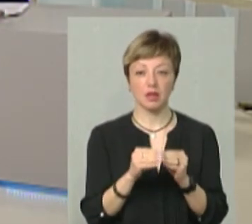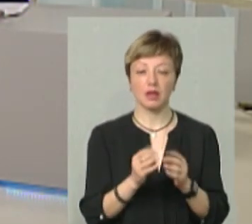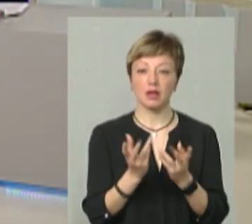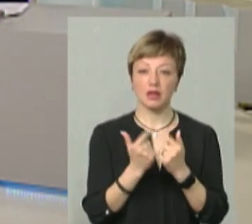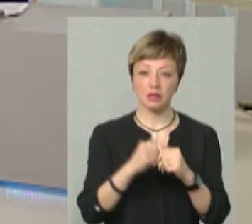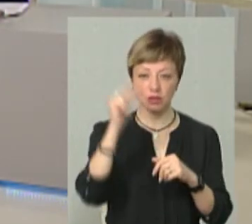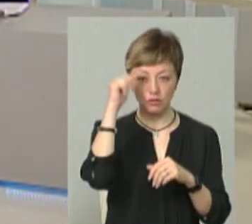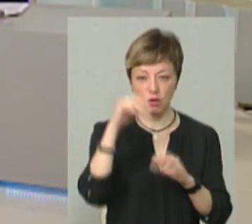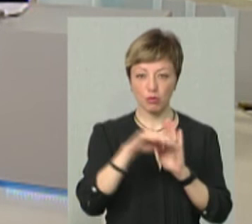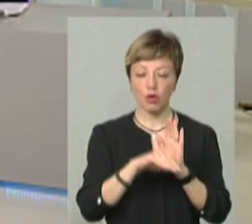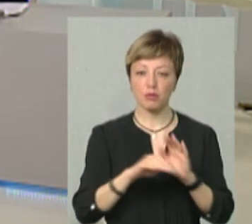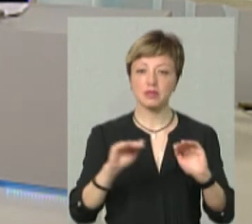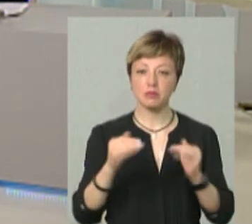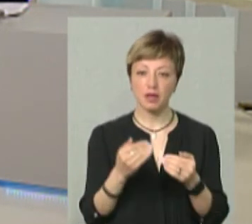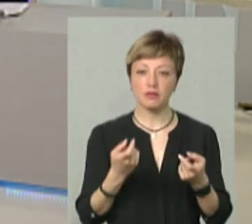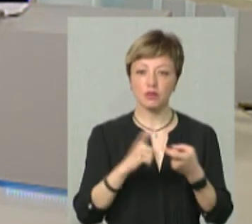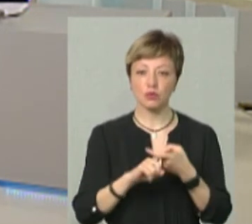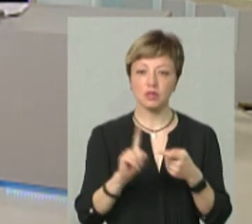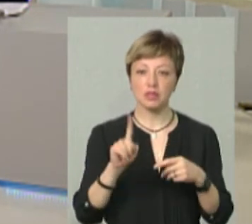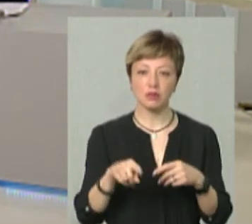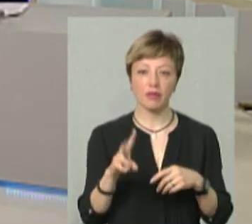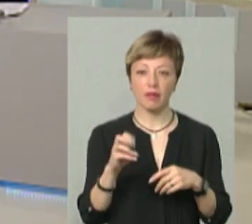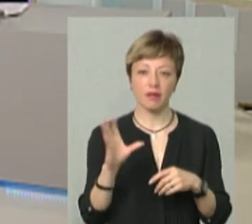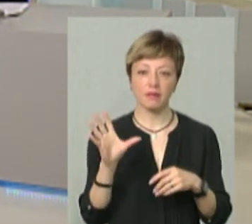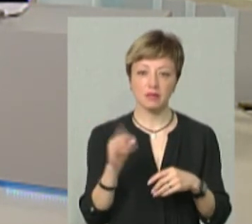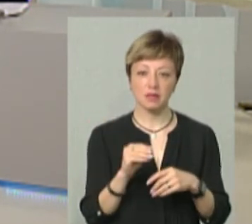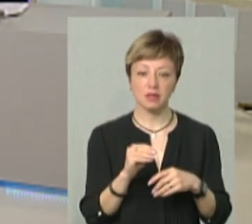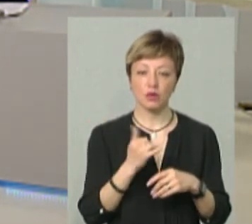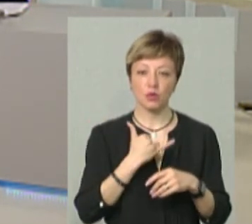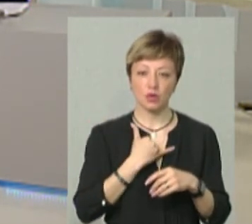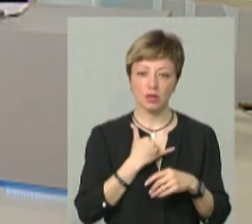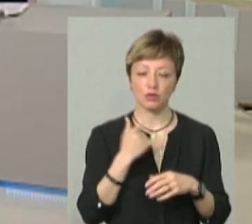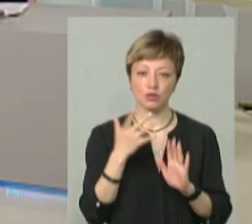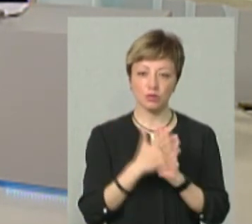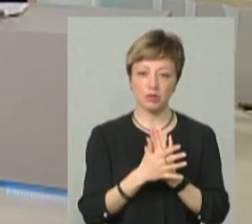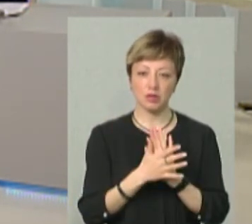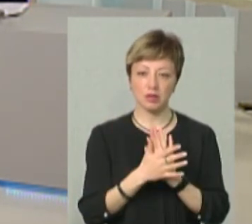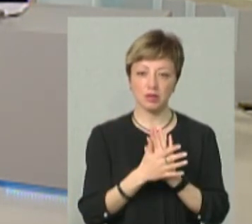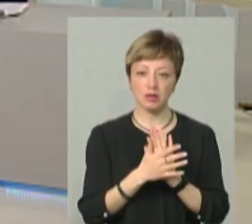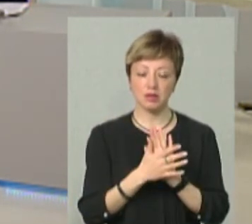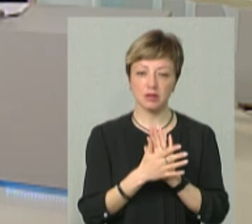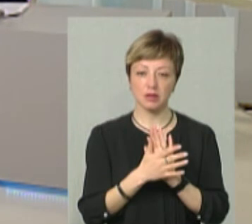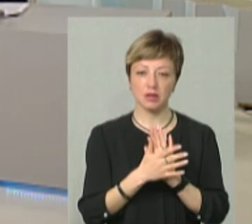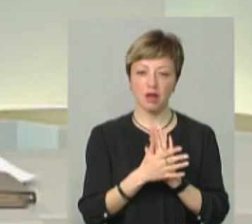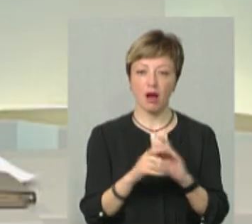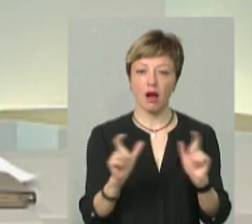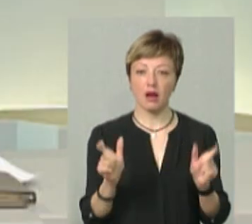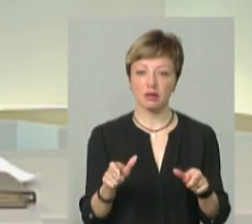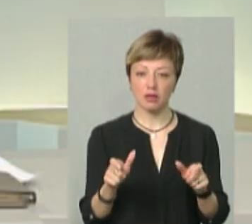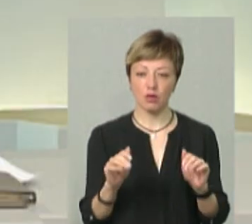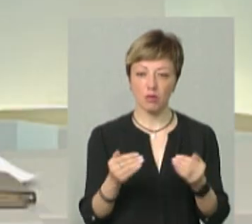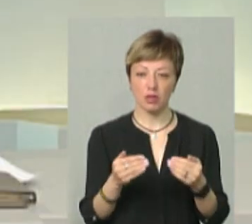програм зменшилась в зв'язку з тим, що не всі, ну, в нас же ще ж розумієте, що все ж таки карантинні